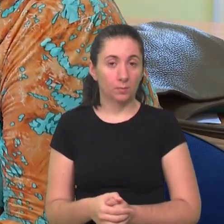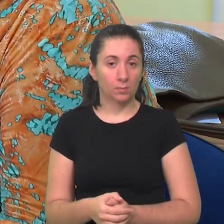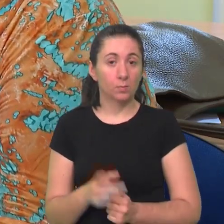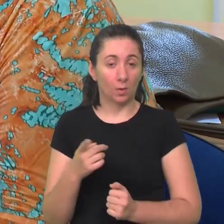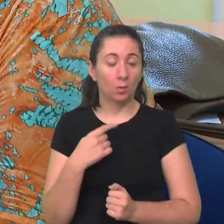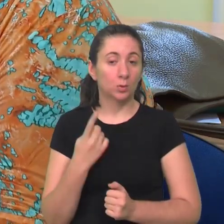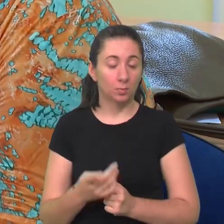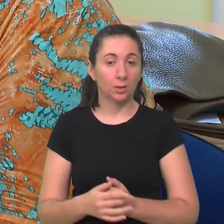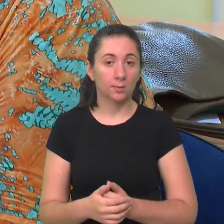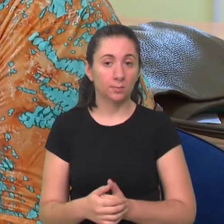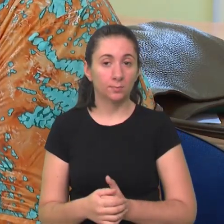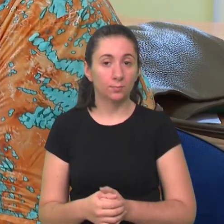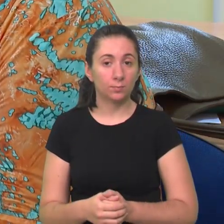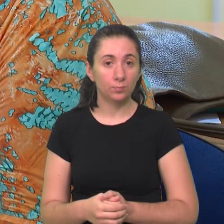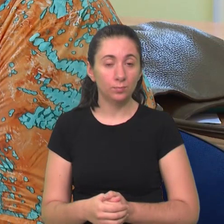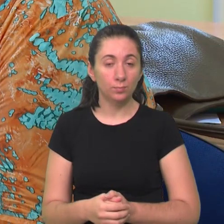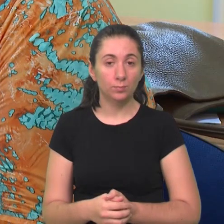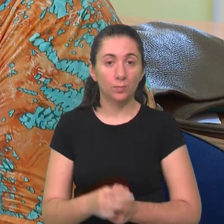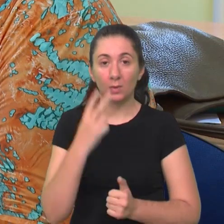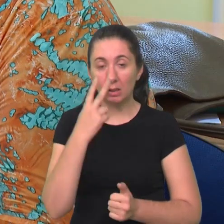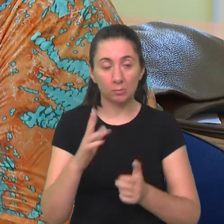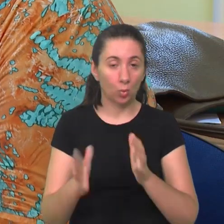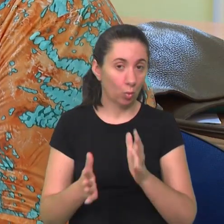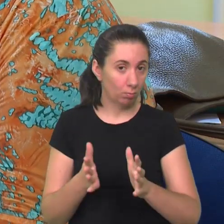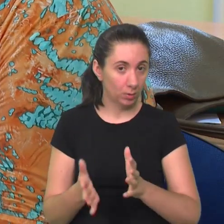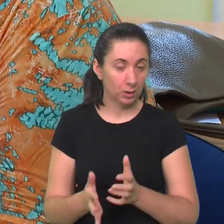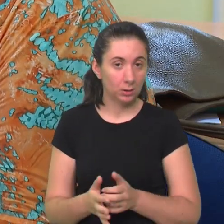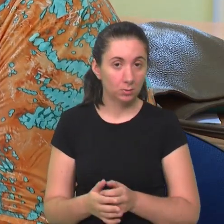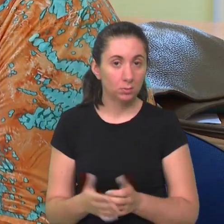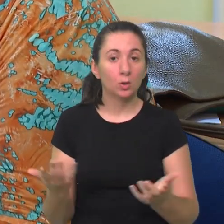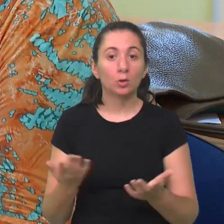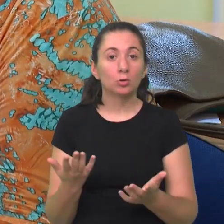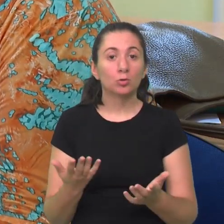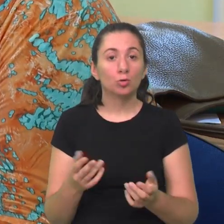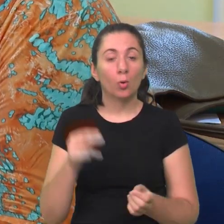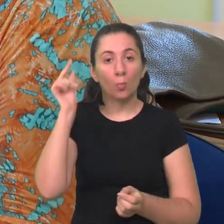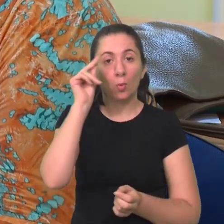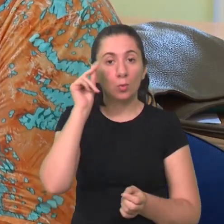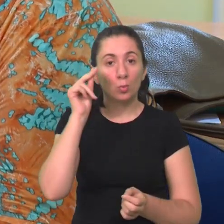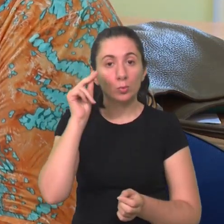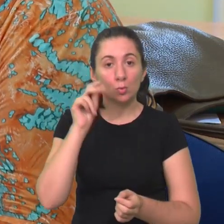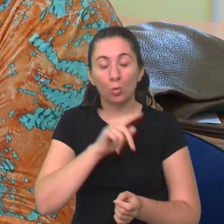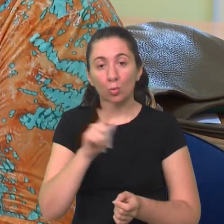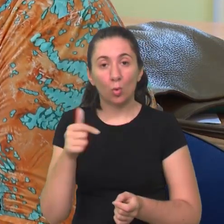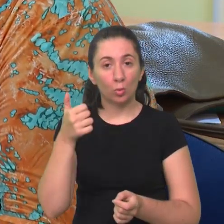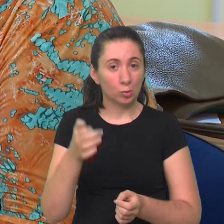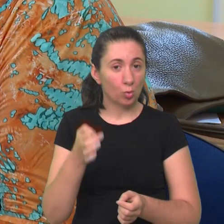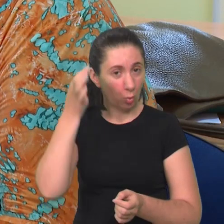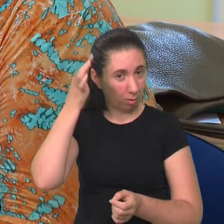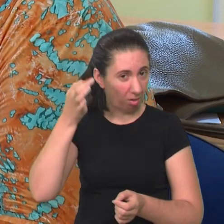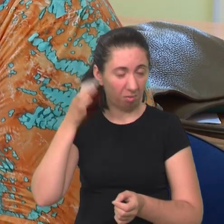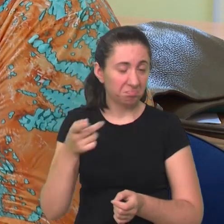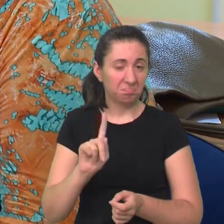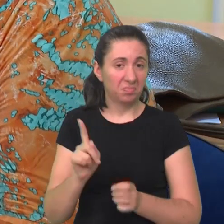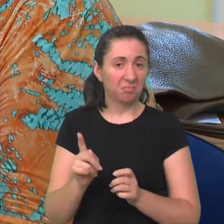Znači, to sam rekla da gledamo otprilike i da ono što nam je po iskustvu tako negdje do 100 lasi, da nije